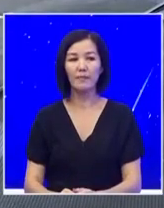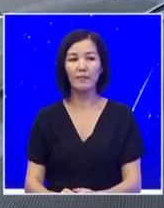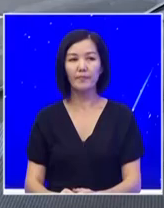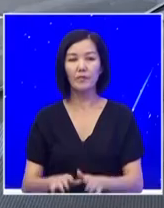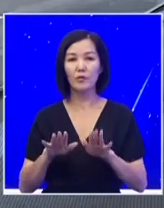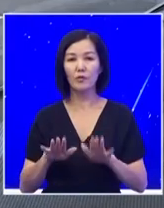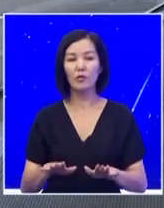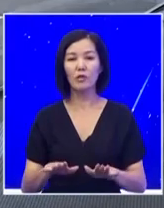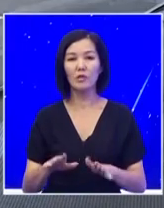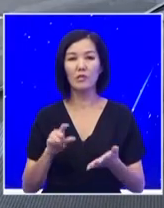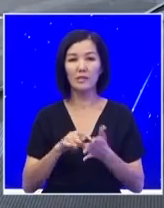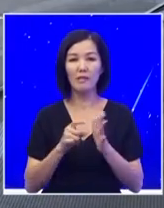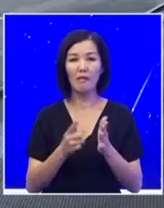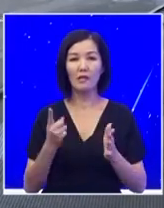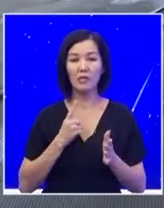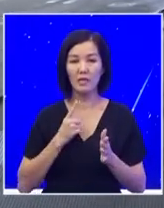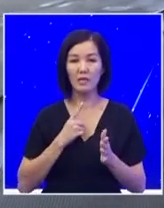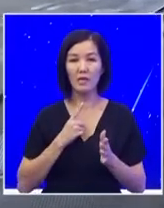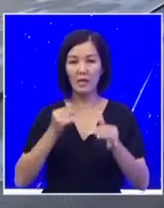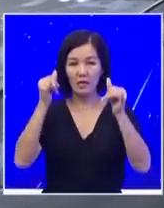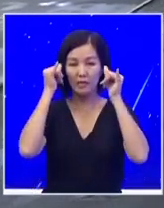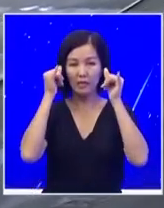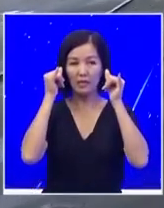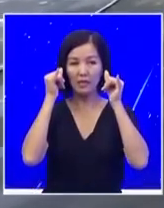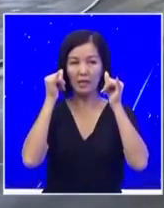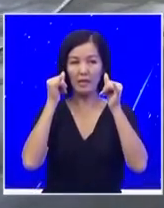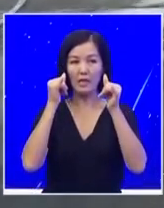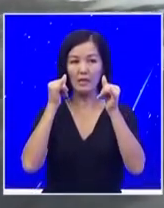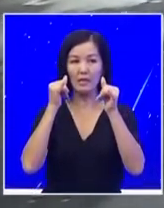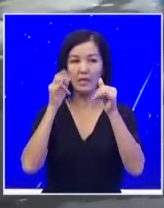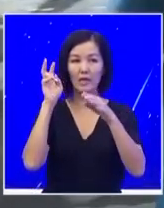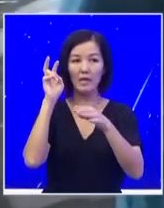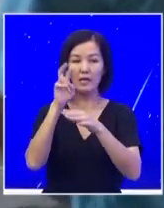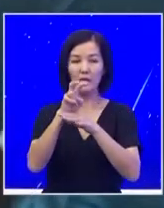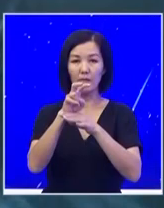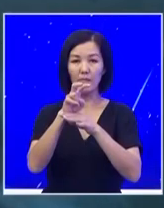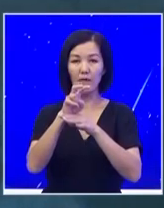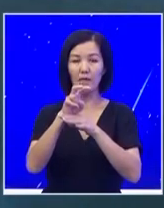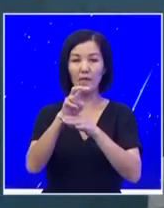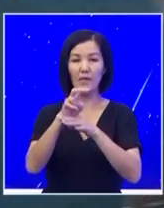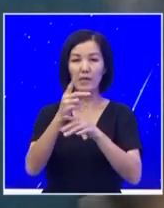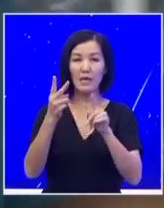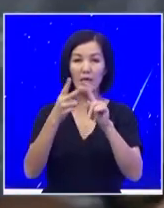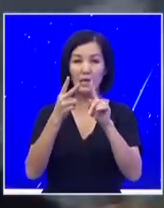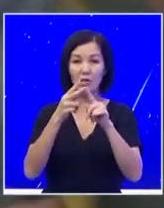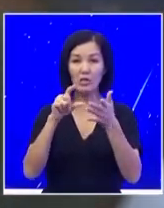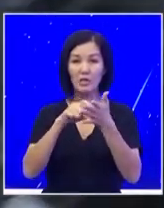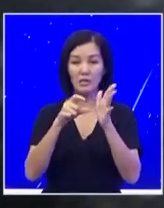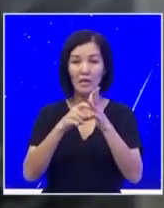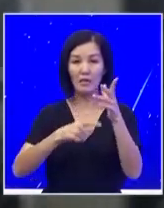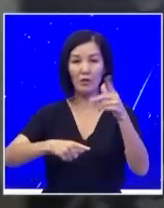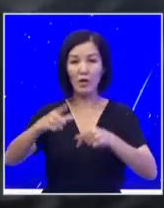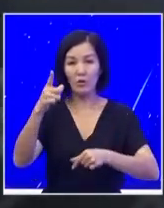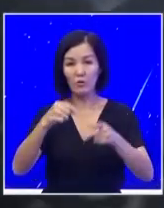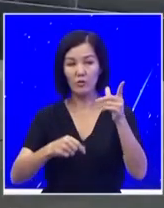жеріміз бұл зал ажидание деп айтылады. Осы жерден сиырлар кіріп, отталкивать арқылы жаңағы алдымыздағы мына зал, дойный зал дейді, бұл жерде каруселге